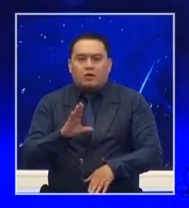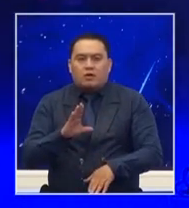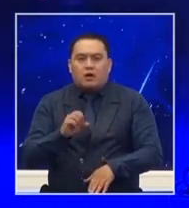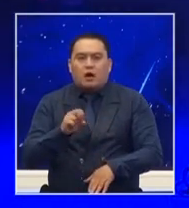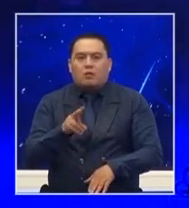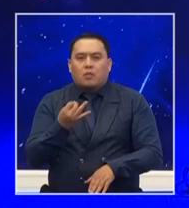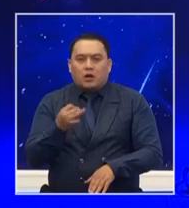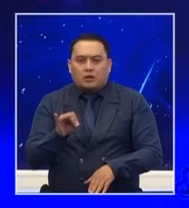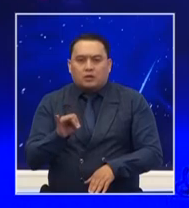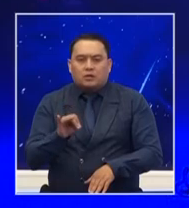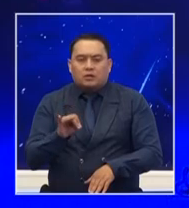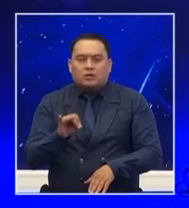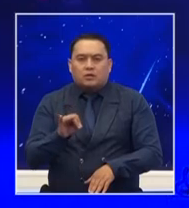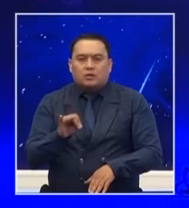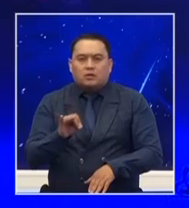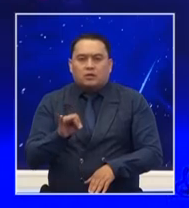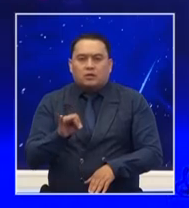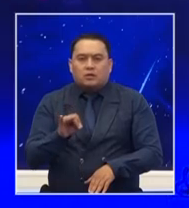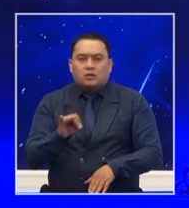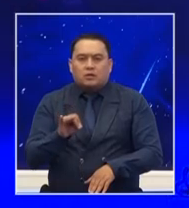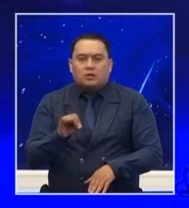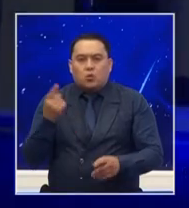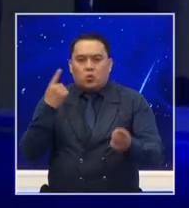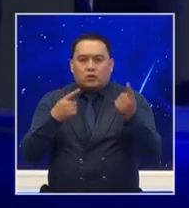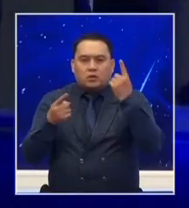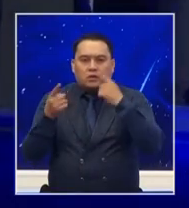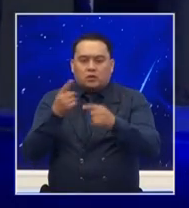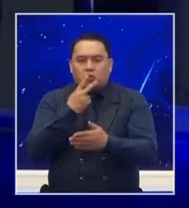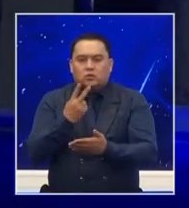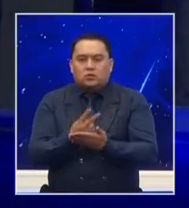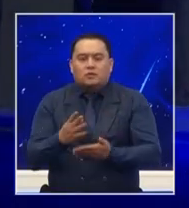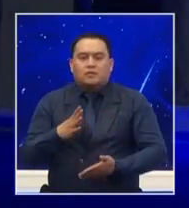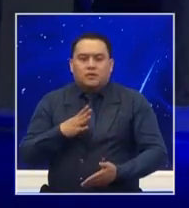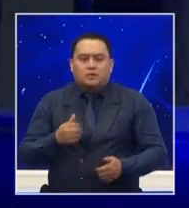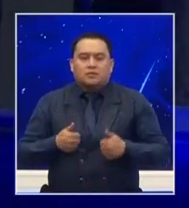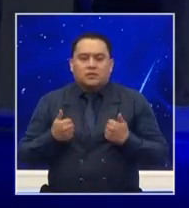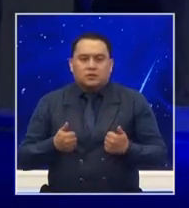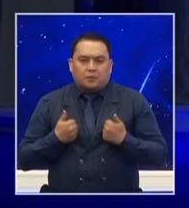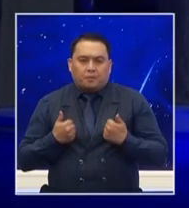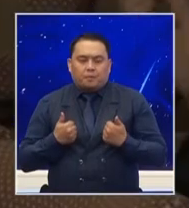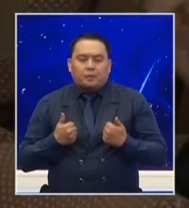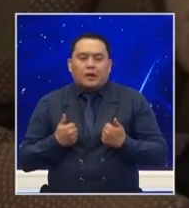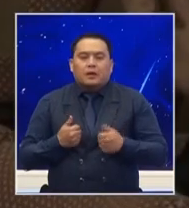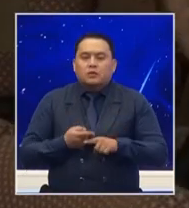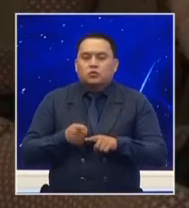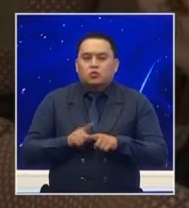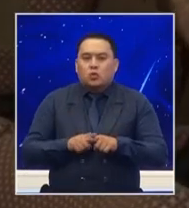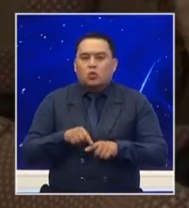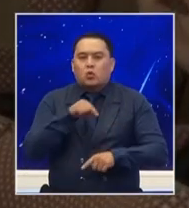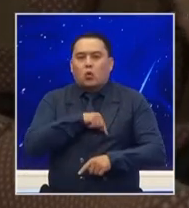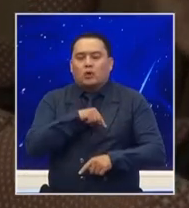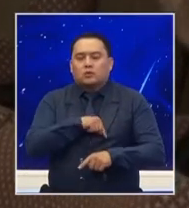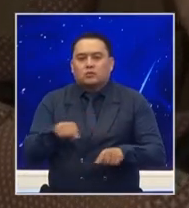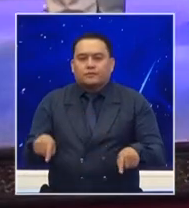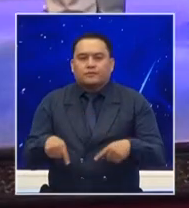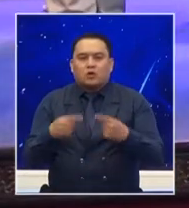Абай, тағы да Пері ойнайды. Поэтикалық драманың басты мақсаты ұлттық рухтылықтау, көрермен